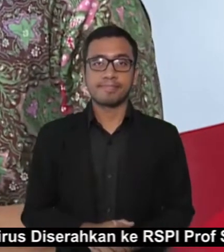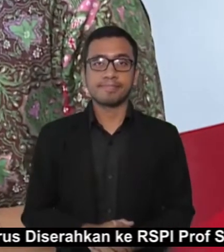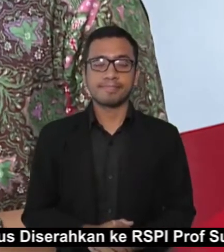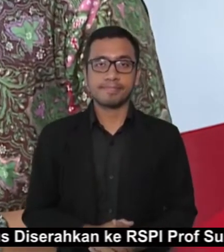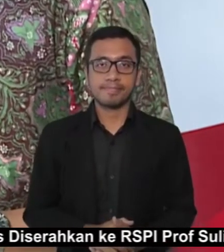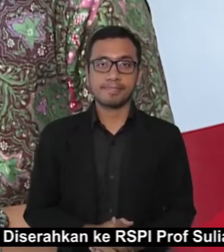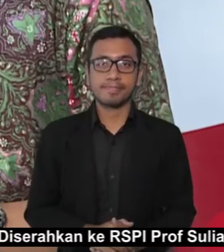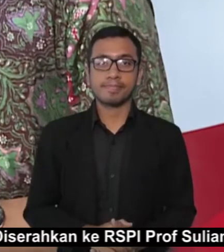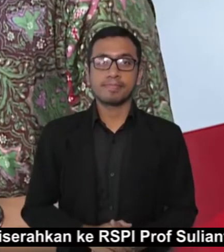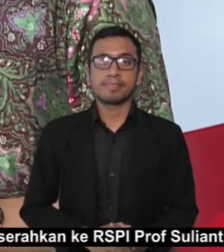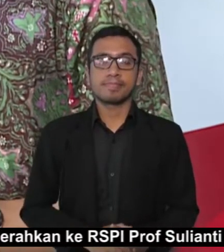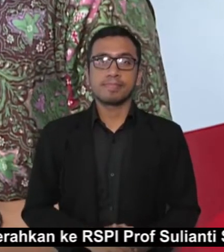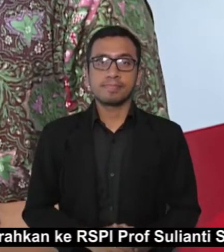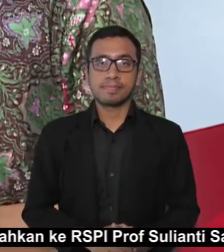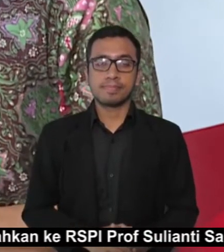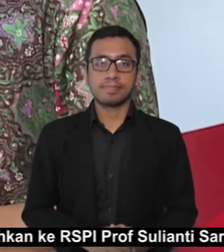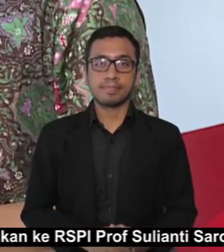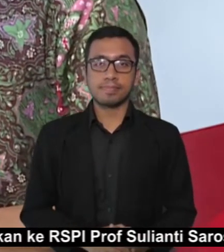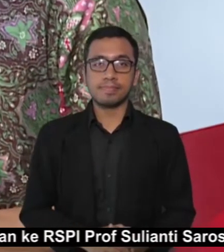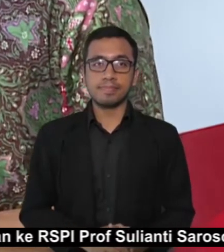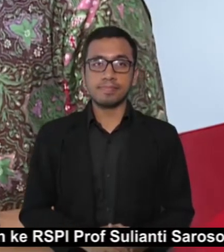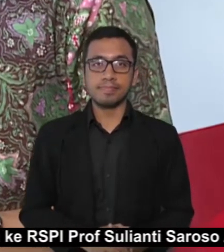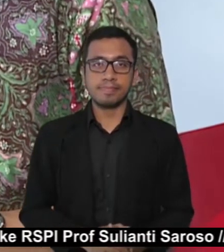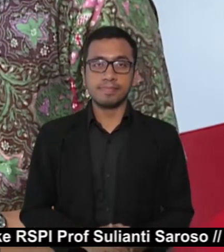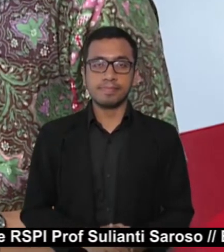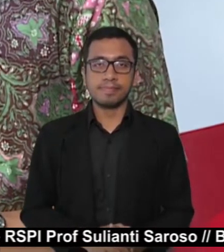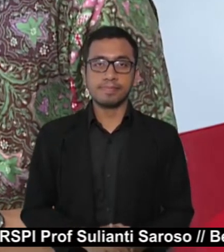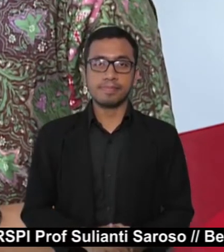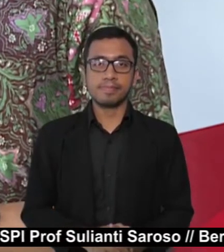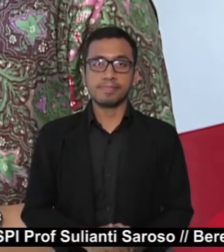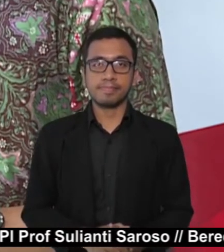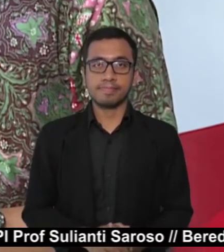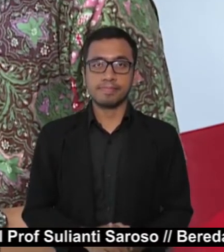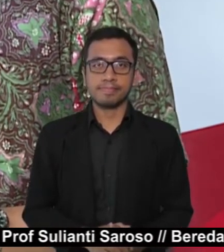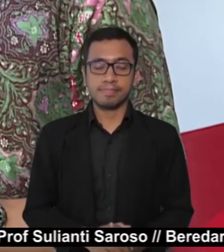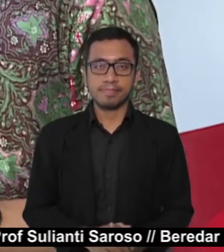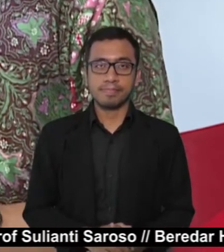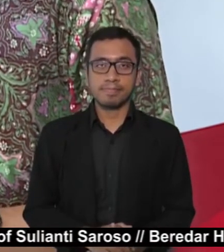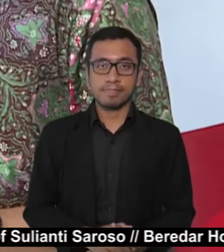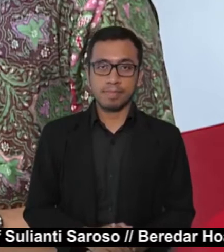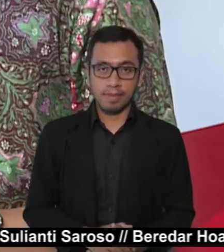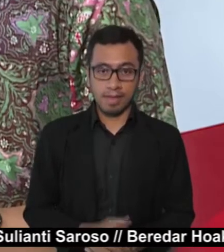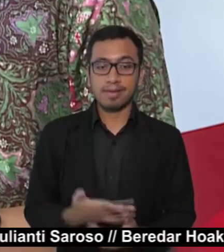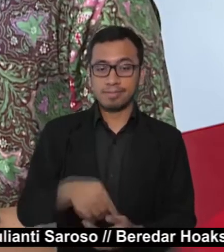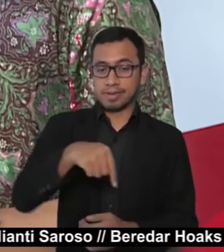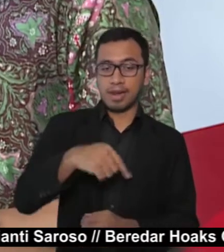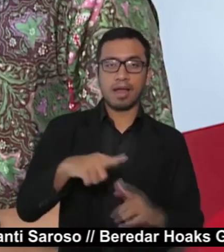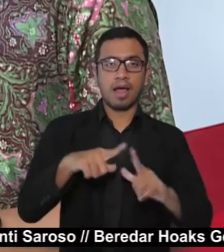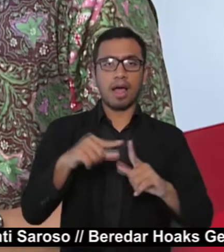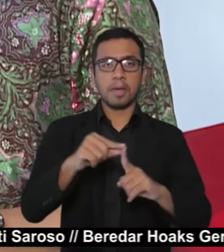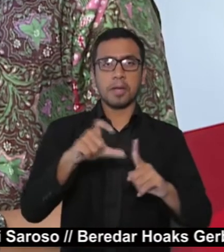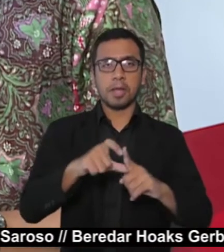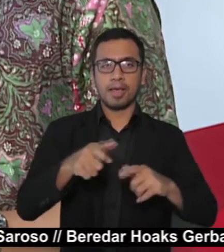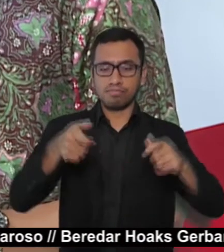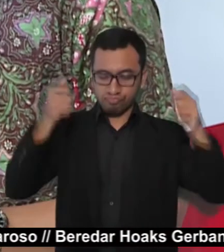tahu bahwa pemanfaatan dan penggunaan alat pelindung diri sangat terbatas maka